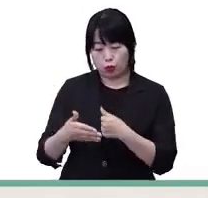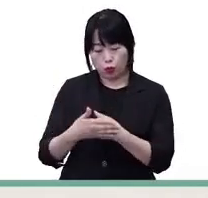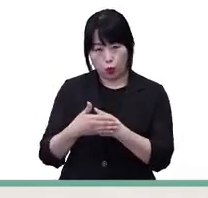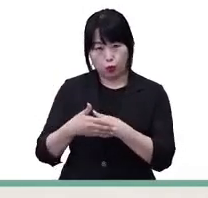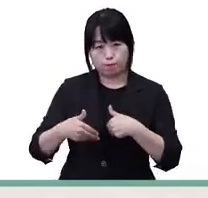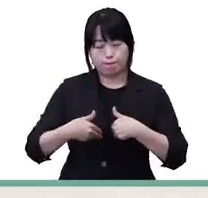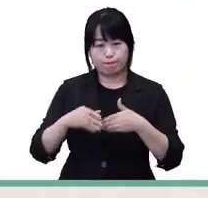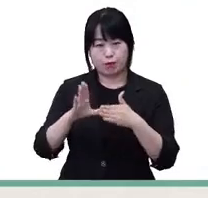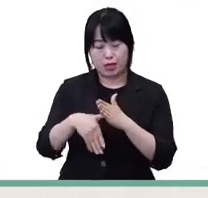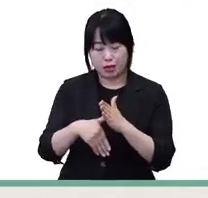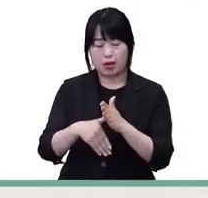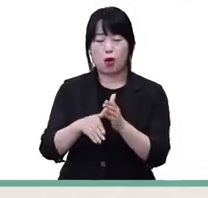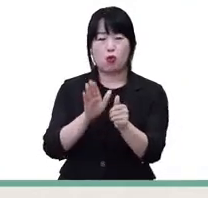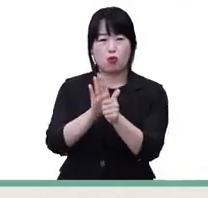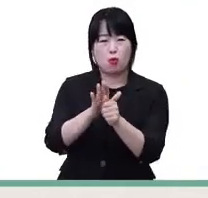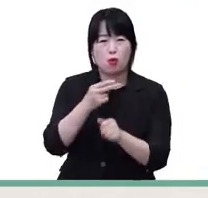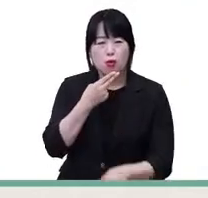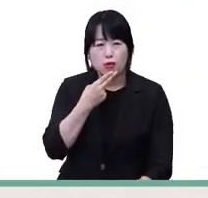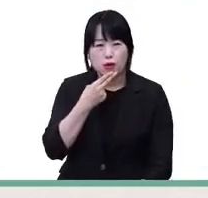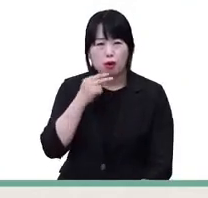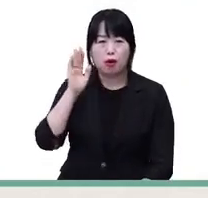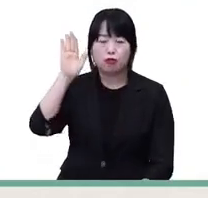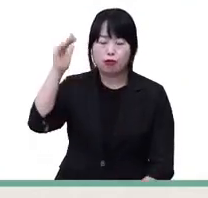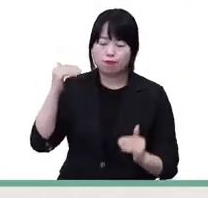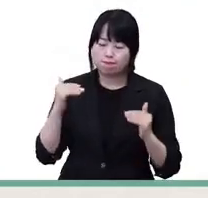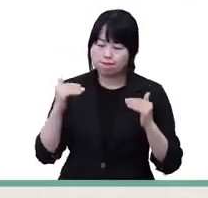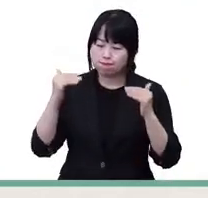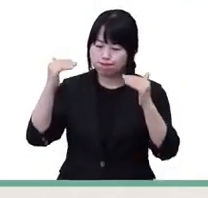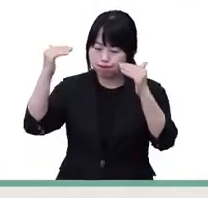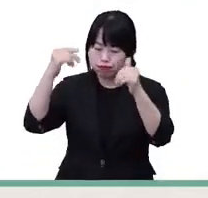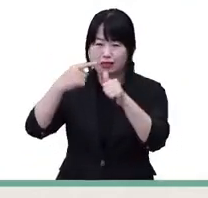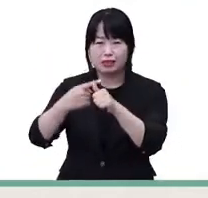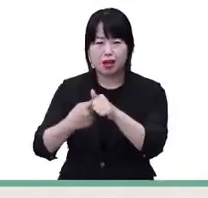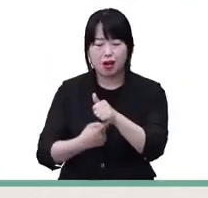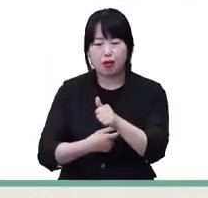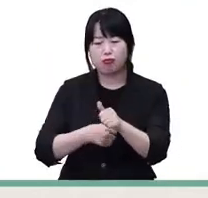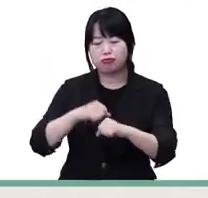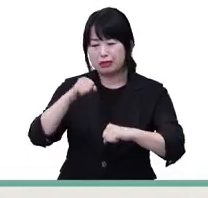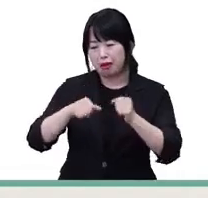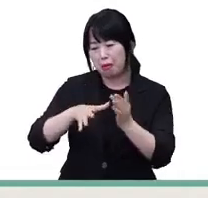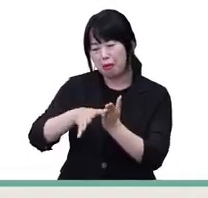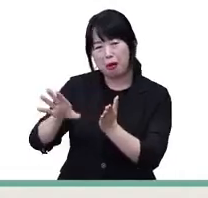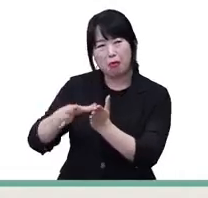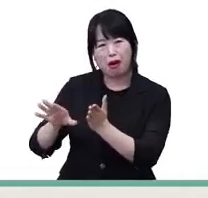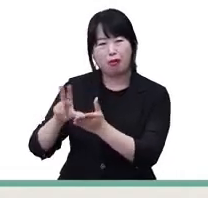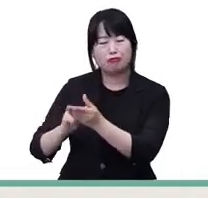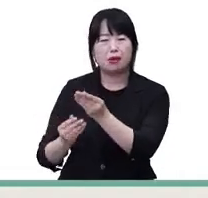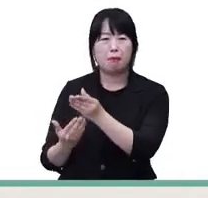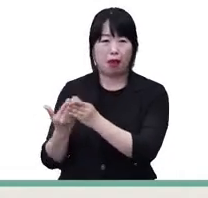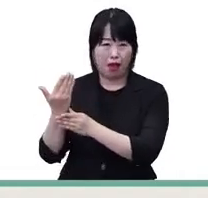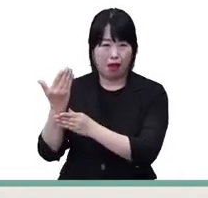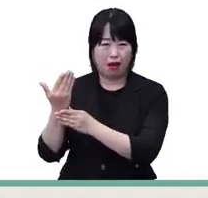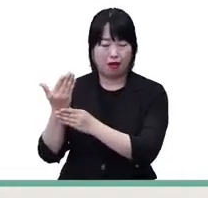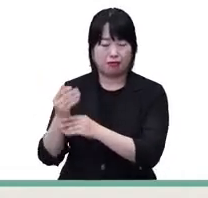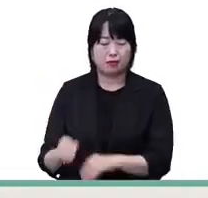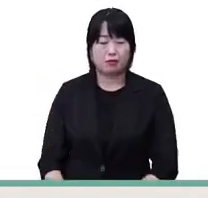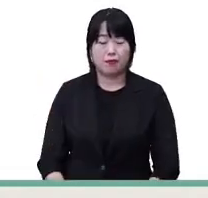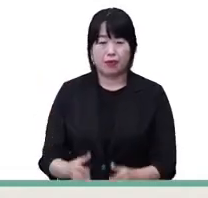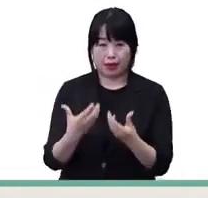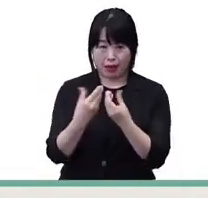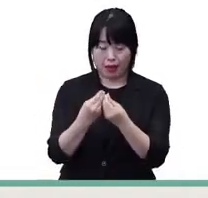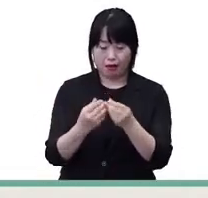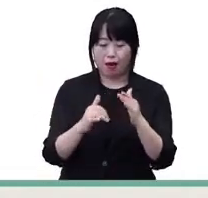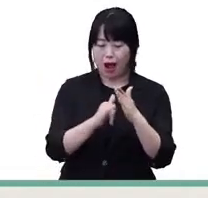미래의 청소년에게 부정적인 결과를 가져올 수 있는 상황을 이야기를 했습니다. 그래서